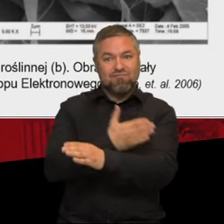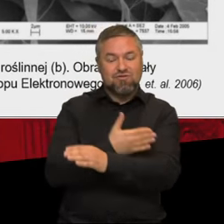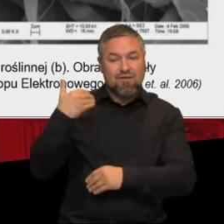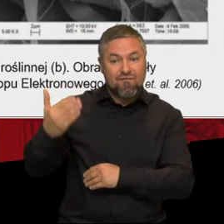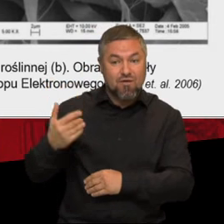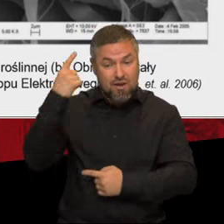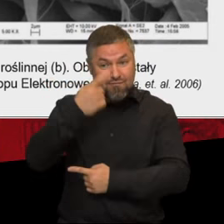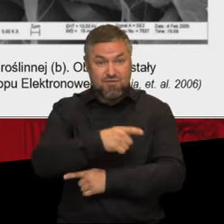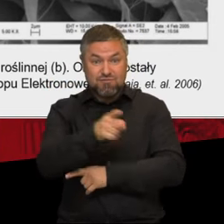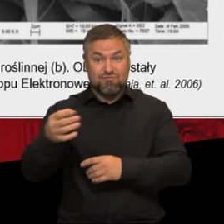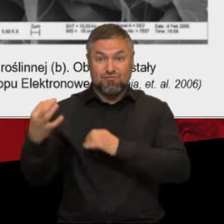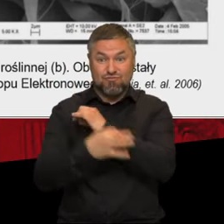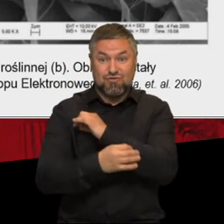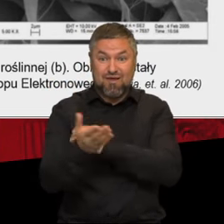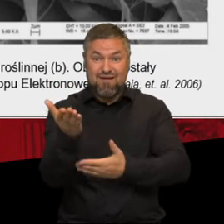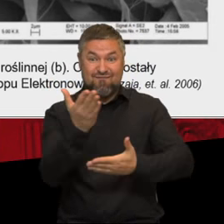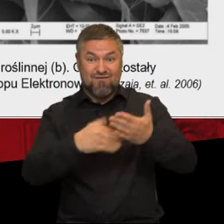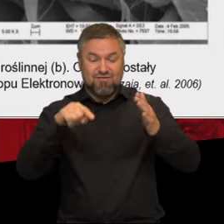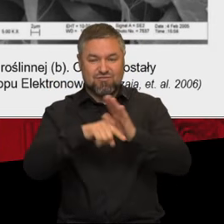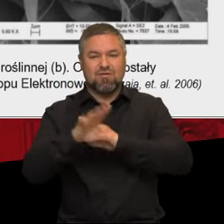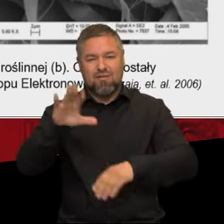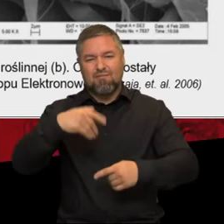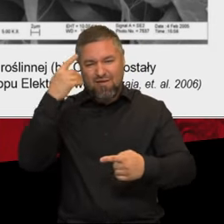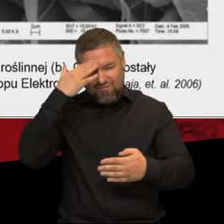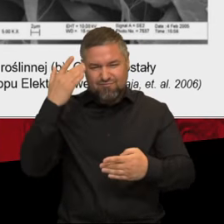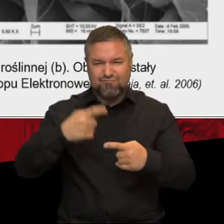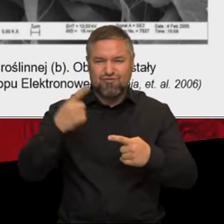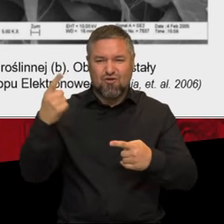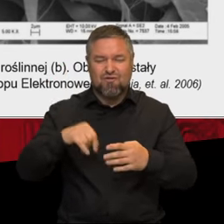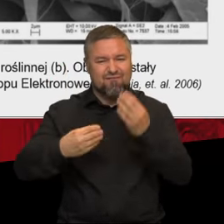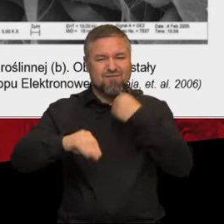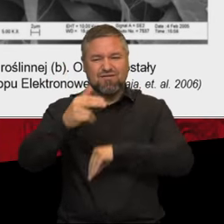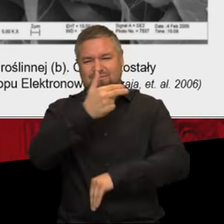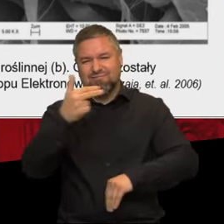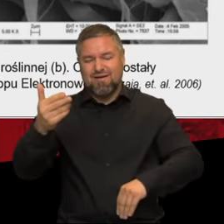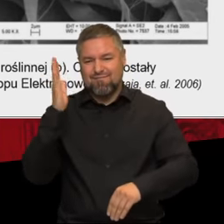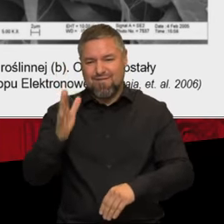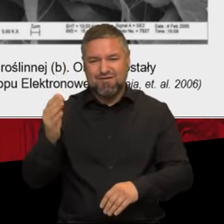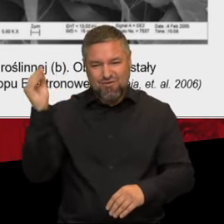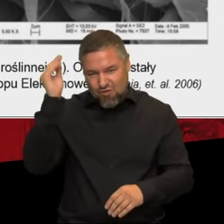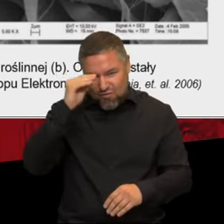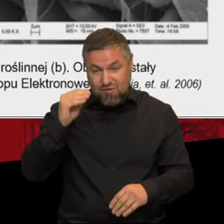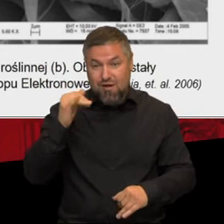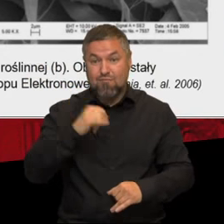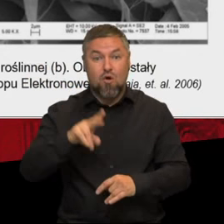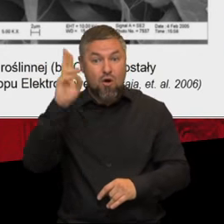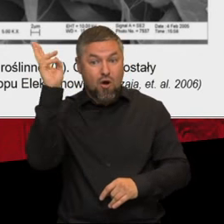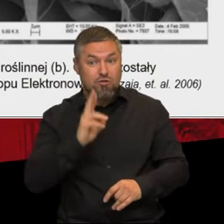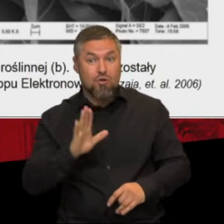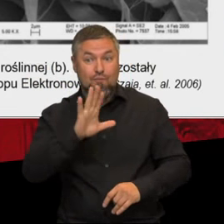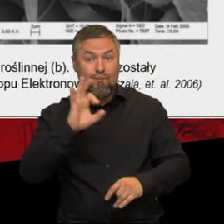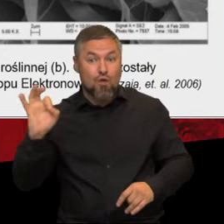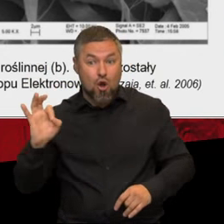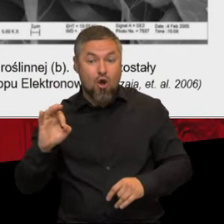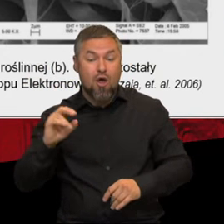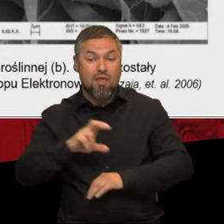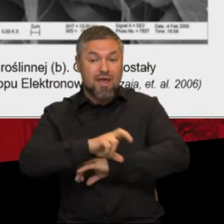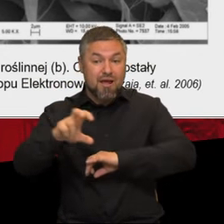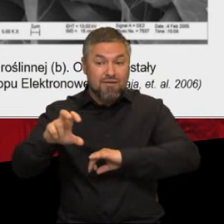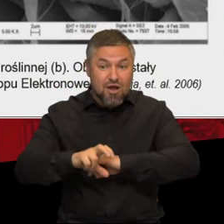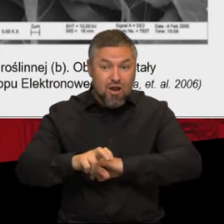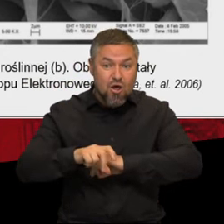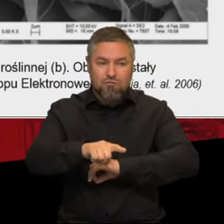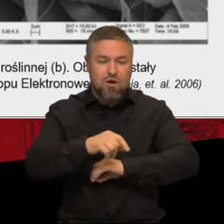I myślę, że studenci tego wydziału się o tym przekonają, dowiedzą się więcej, gdyż Instytut Biotechnologii Molekularnej i